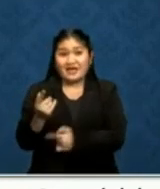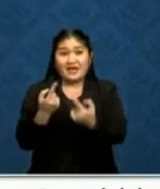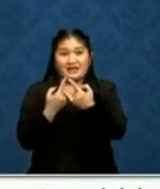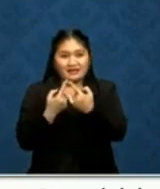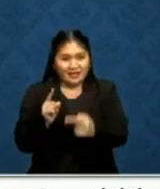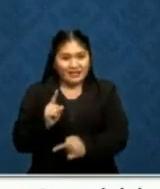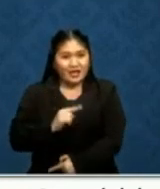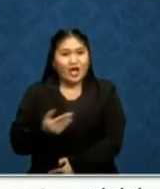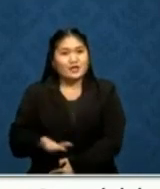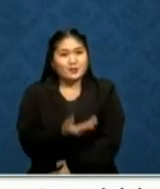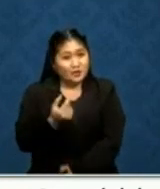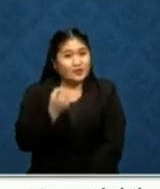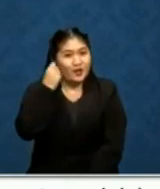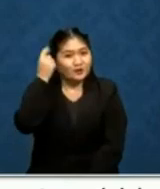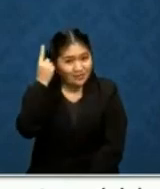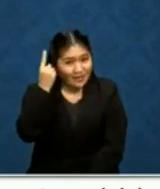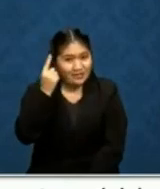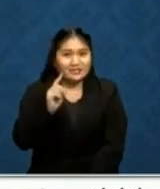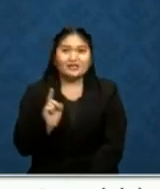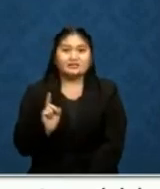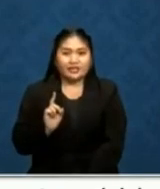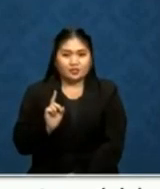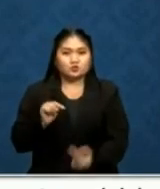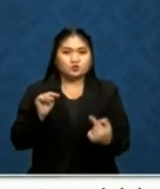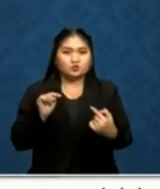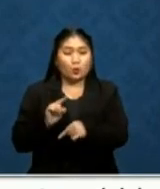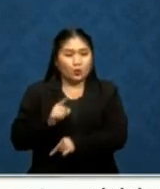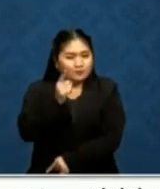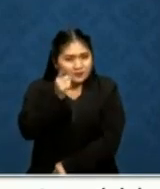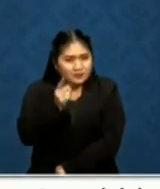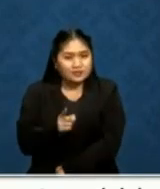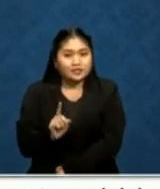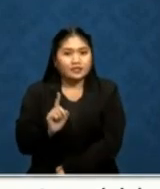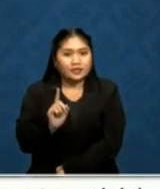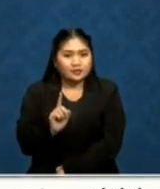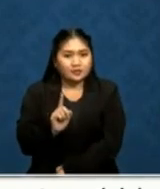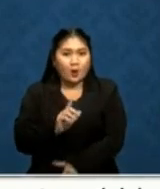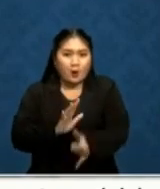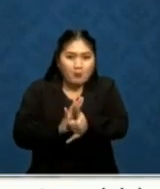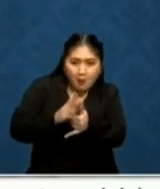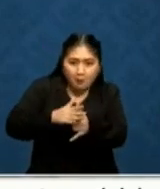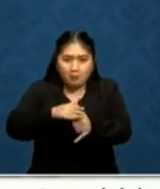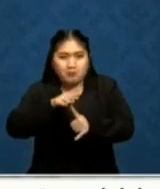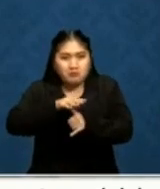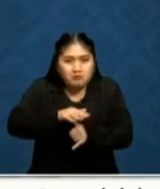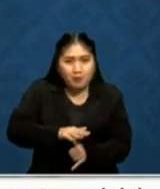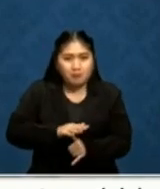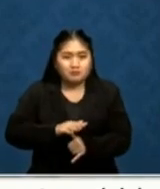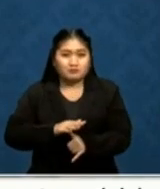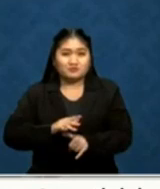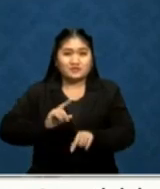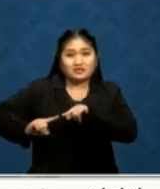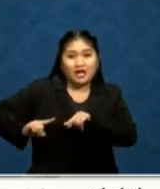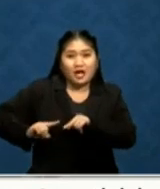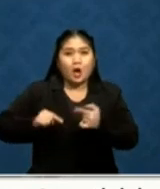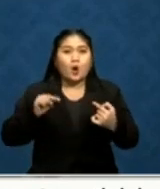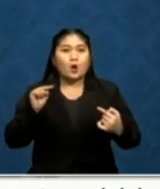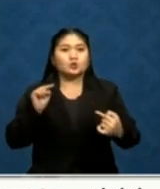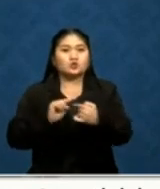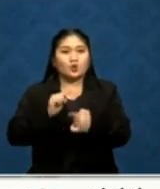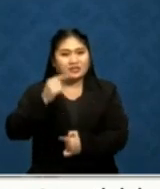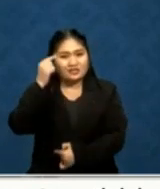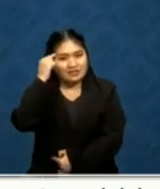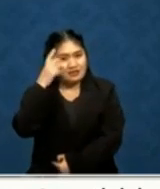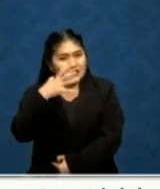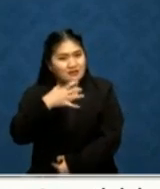ใจร่วมกันในที่นี้ประการที่7คือความจริงแล้วการคุกคามทางเพศเนี่ยมักจะเกิดจากการที่ต้อง